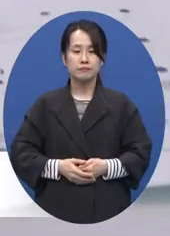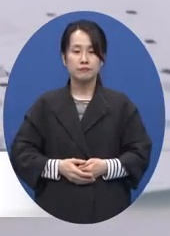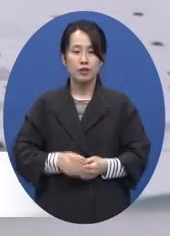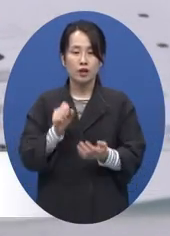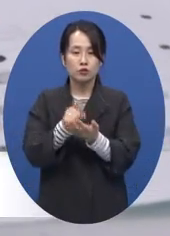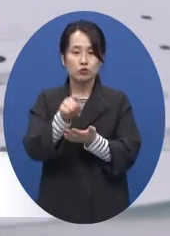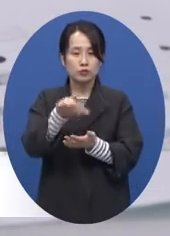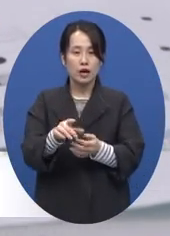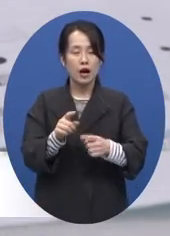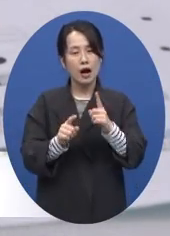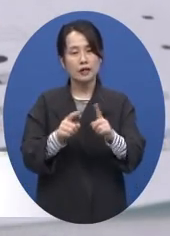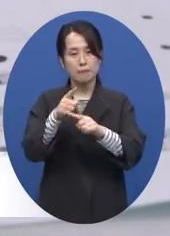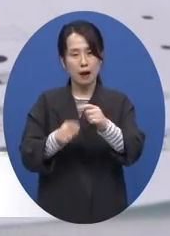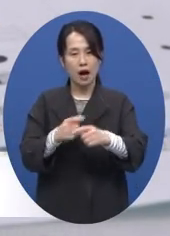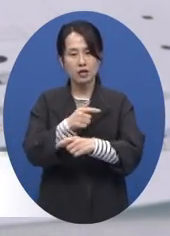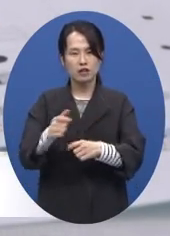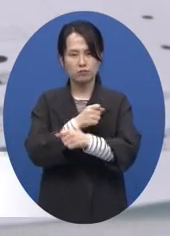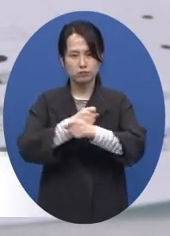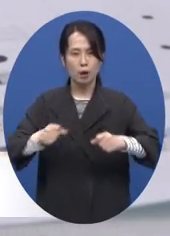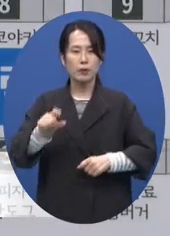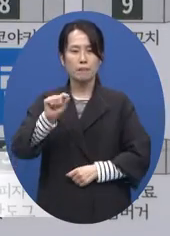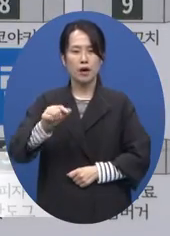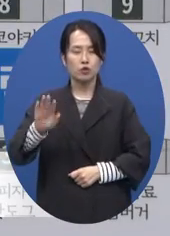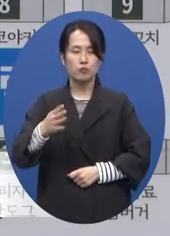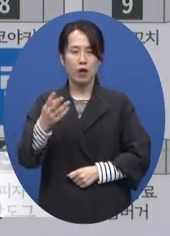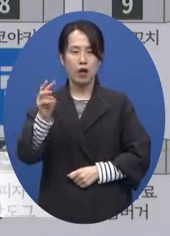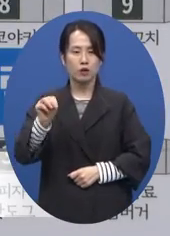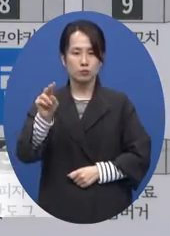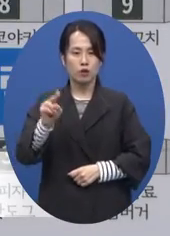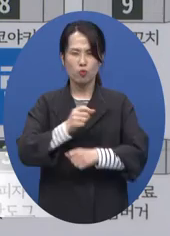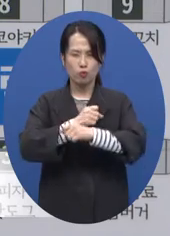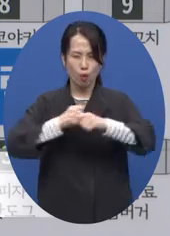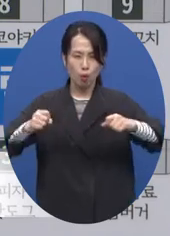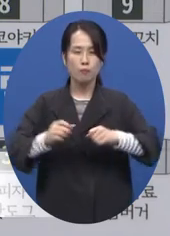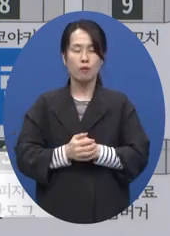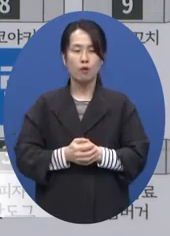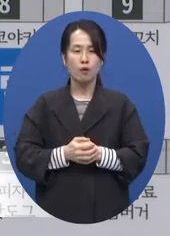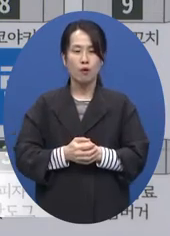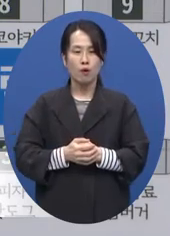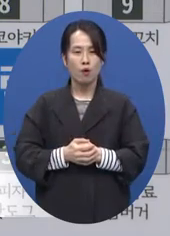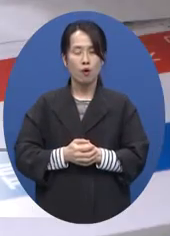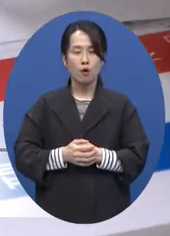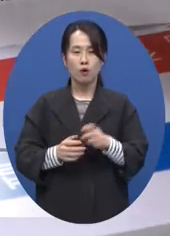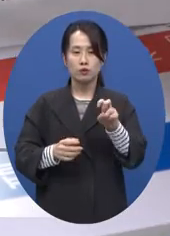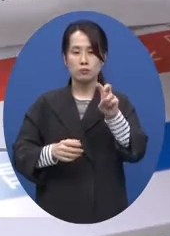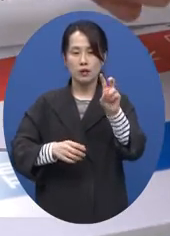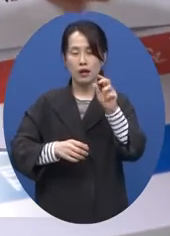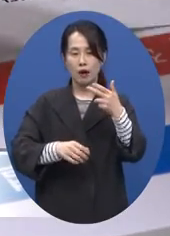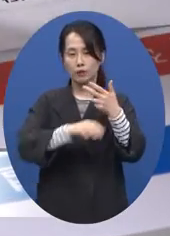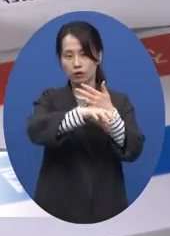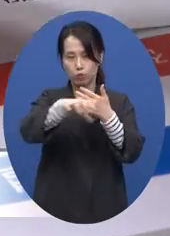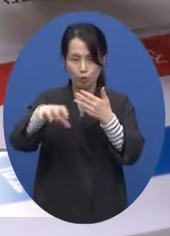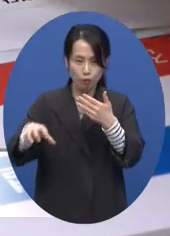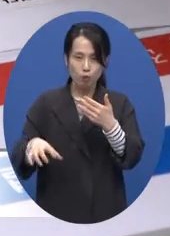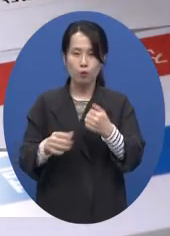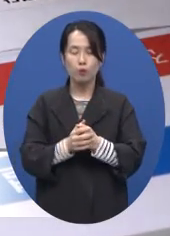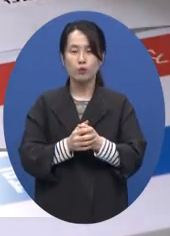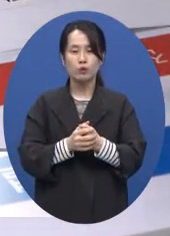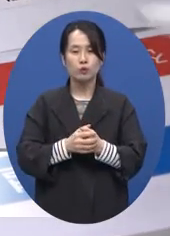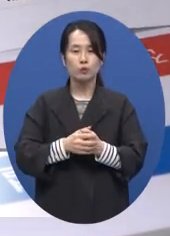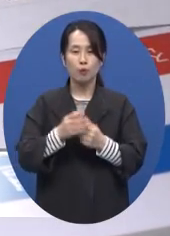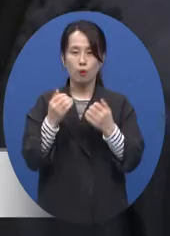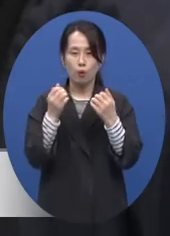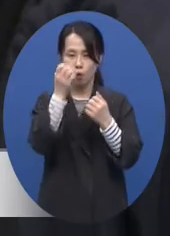축구장 1개 반 크기의 10,900 쩍 미터가 넘는 전 시장 규모의 경기도 29개 시 군과 충청북도 보온 전라북도